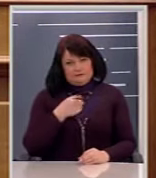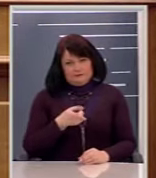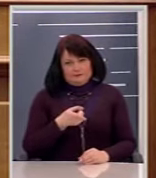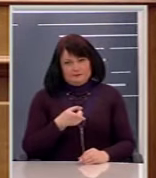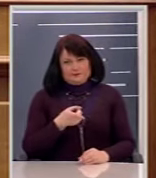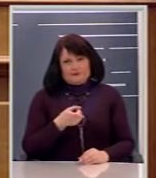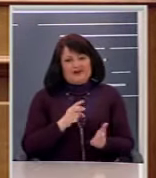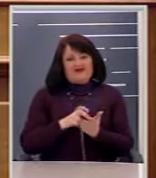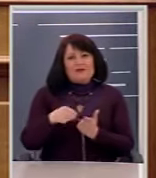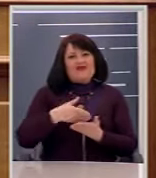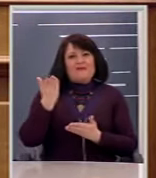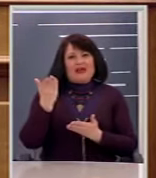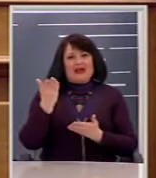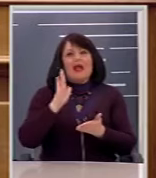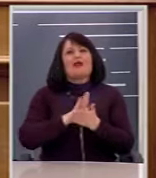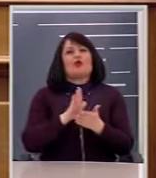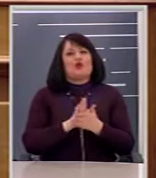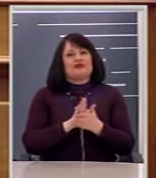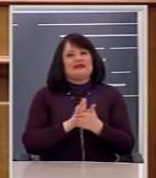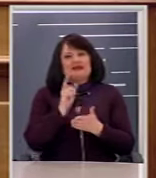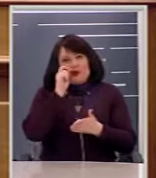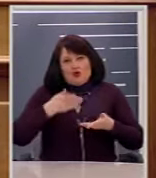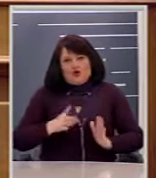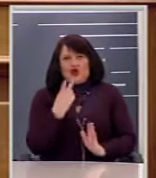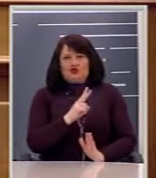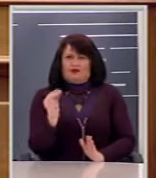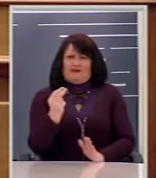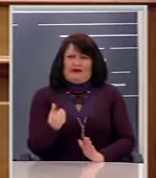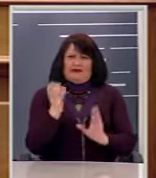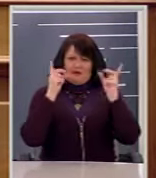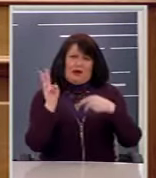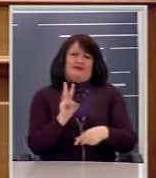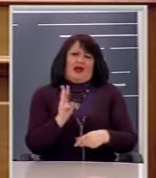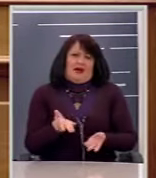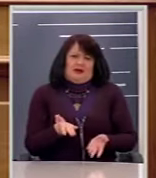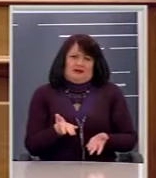του οποίου ο εκδότης, ο γιος του εκδότη, ήταν βουλευτής Νέας Δημοκρατίας.